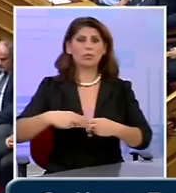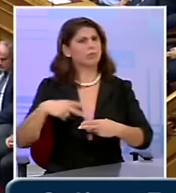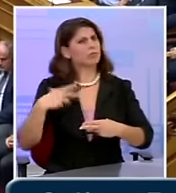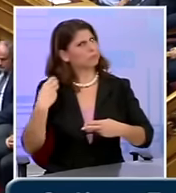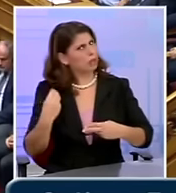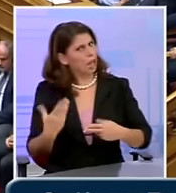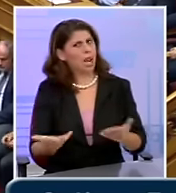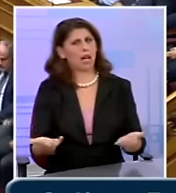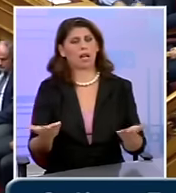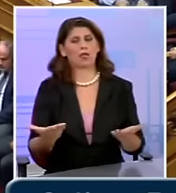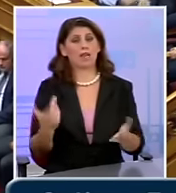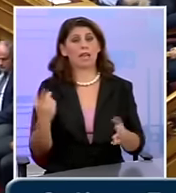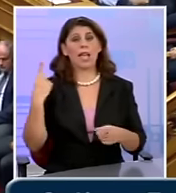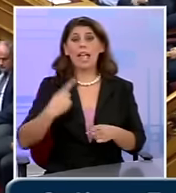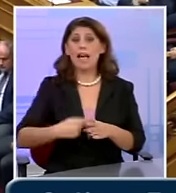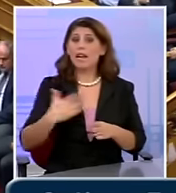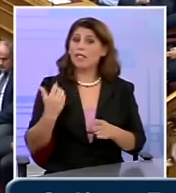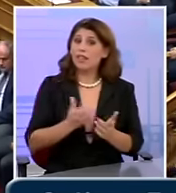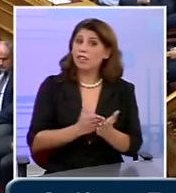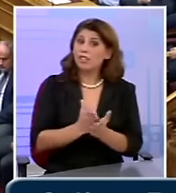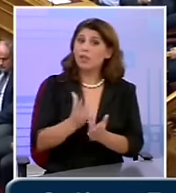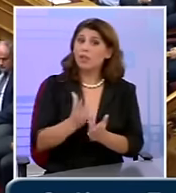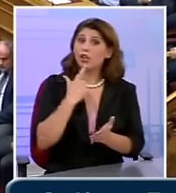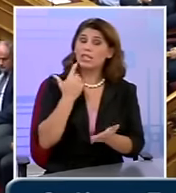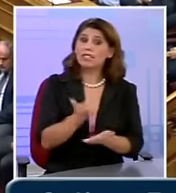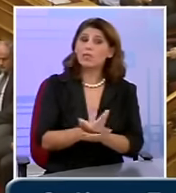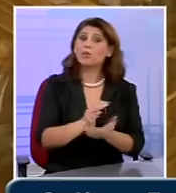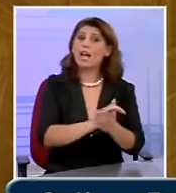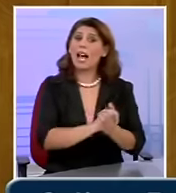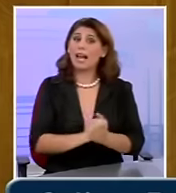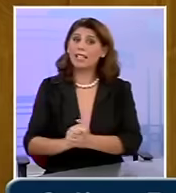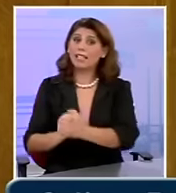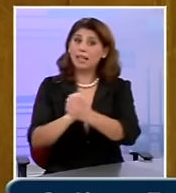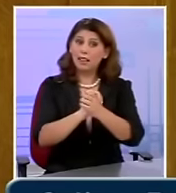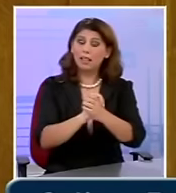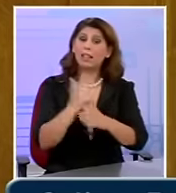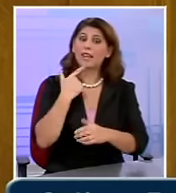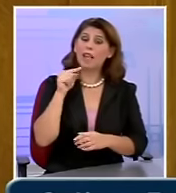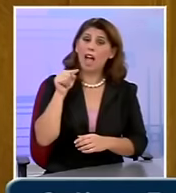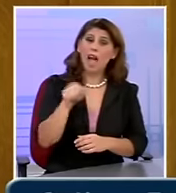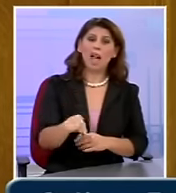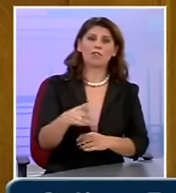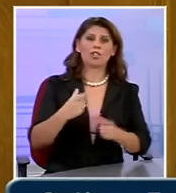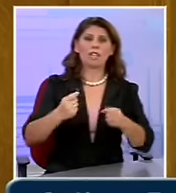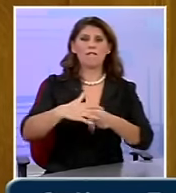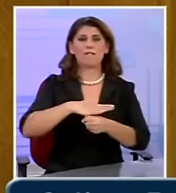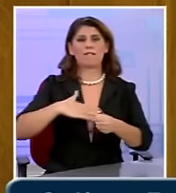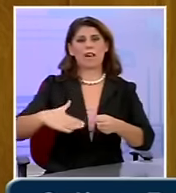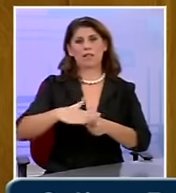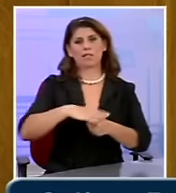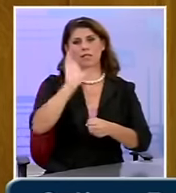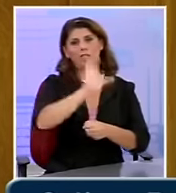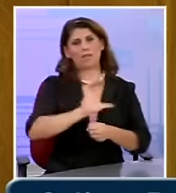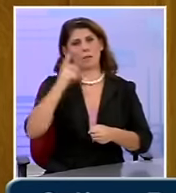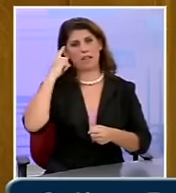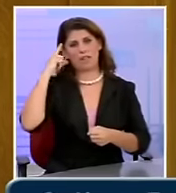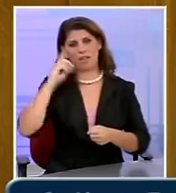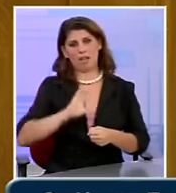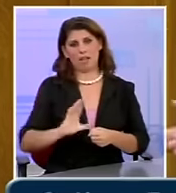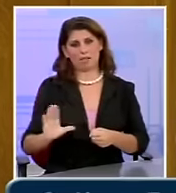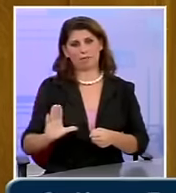κάνουν. Η Ελλάδα είχε δίκιο όμως όταν ζητούσε αλληλεγγύη, γιατί αυτό είναι η βάση της ευρωπαϊκής ιδέας,